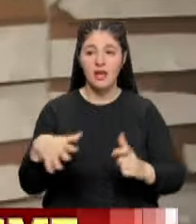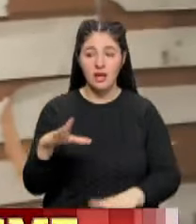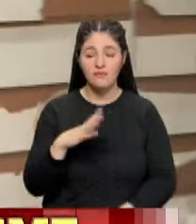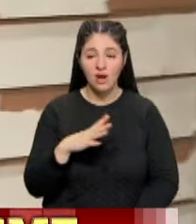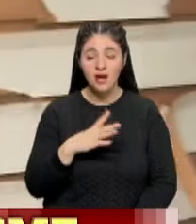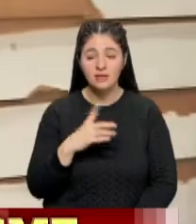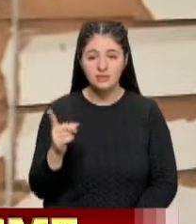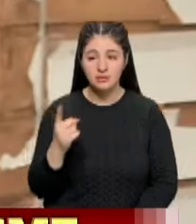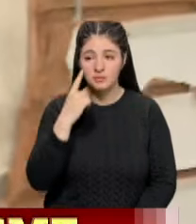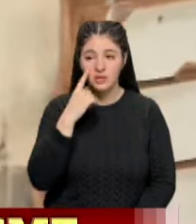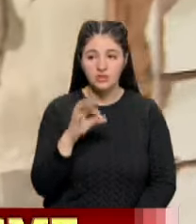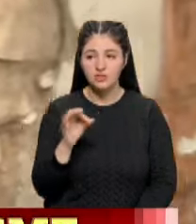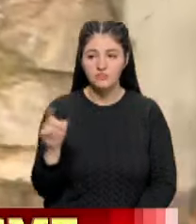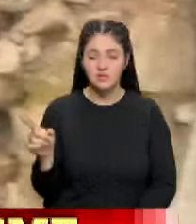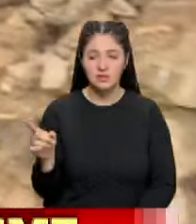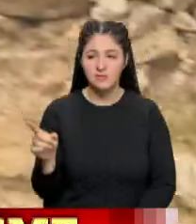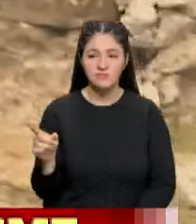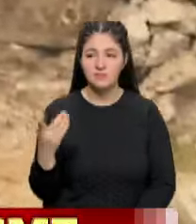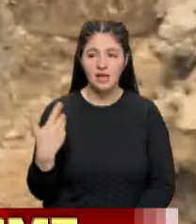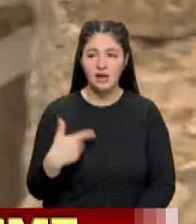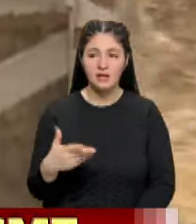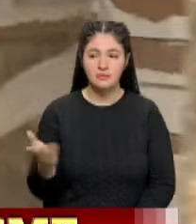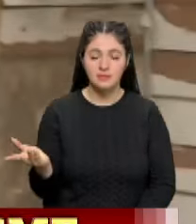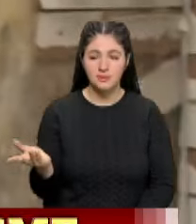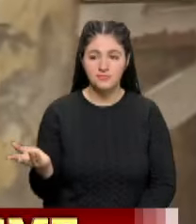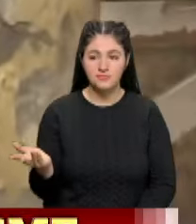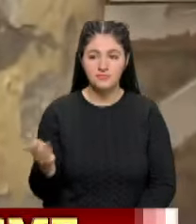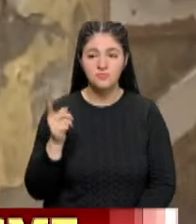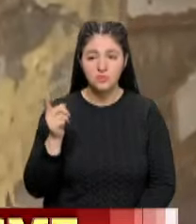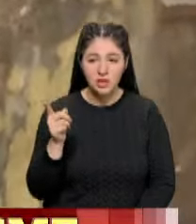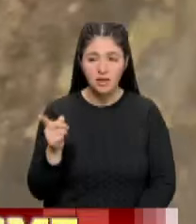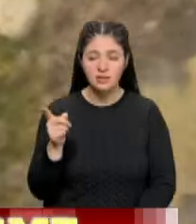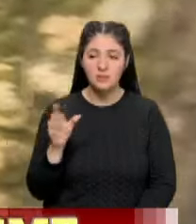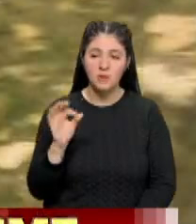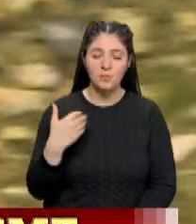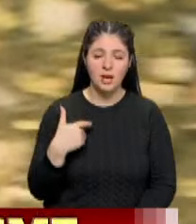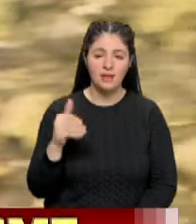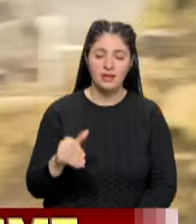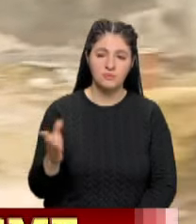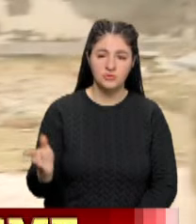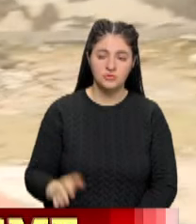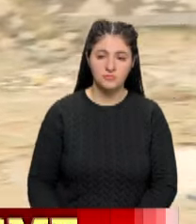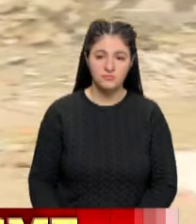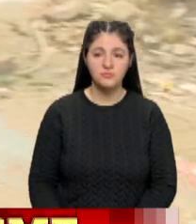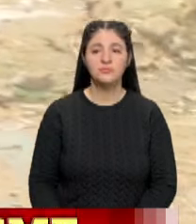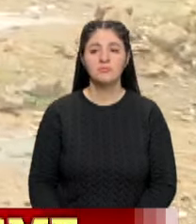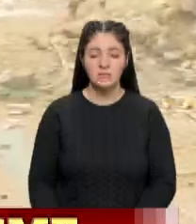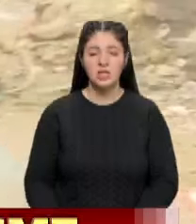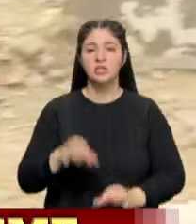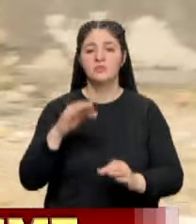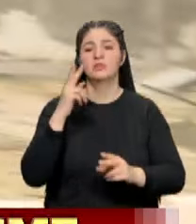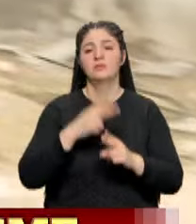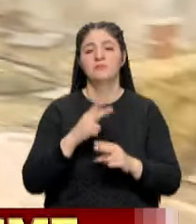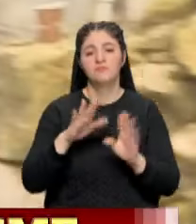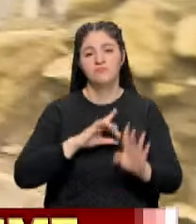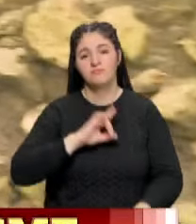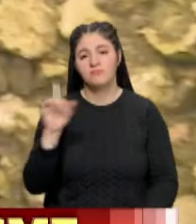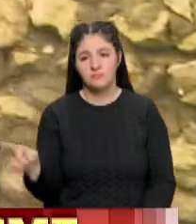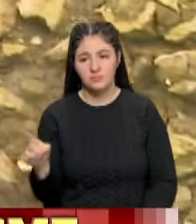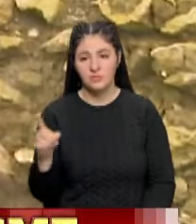vardı. Bakın şimdi ne halde? Burası böyle bir durumda. Şimdi hızlı bir şekilde reklamlara